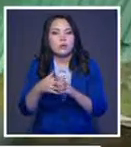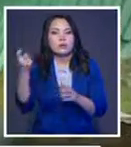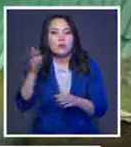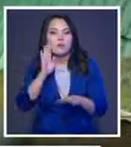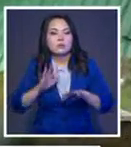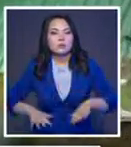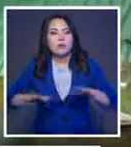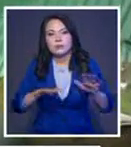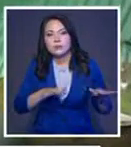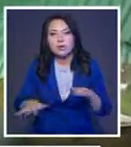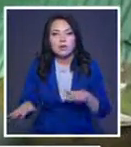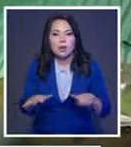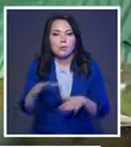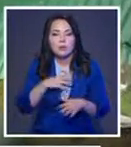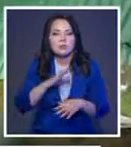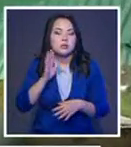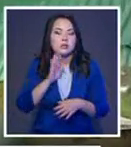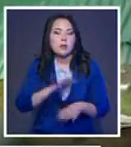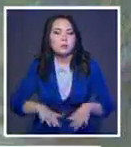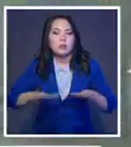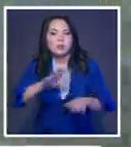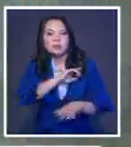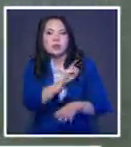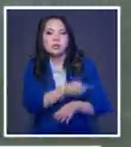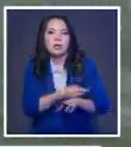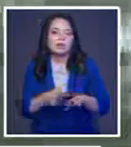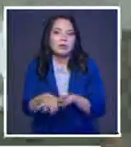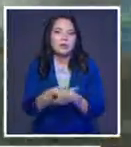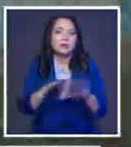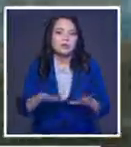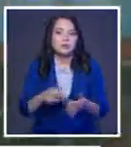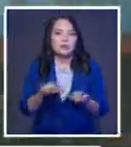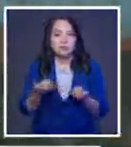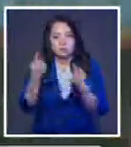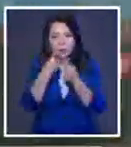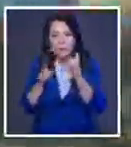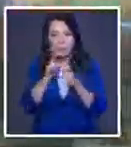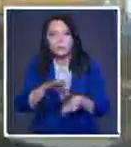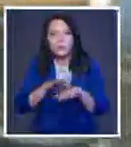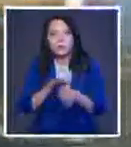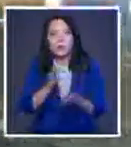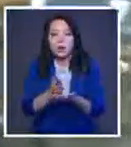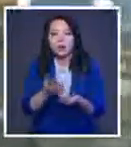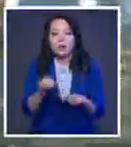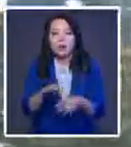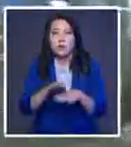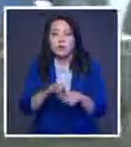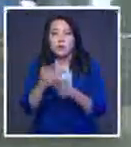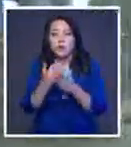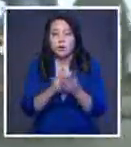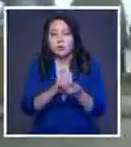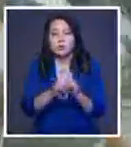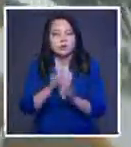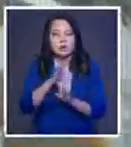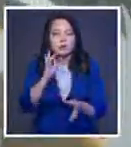су шайған. Тайфун кезінде Вьетнамда Азия-Тынық мұхит экономикалық ынтымақтастығының саммиті өтіп жатыр. Оның өту кестесі